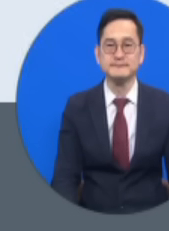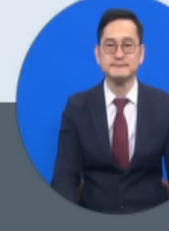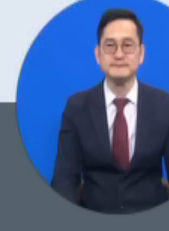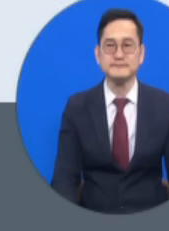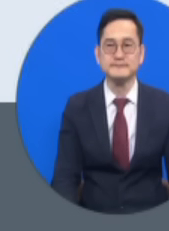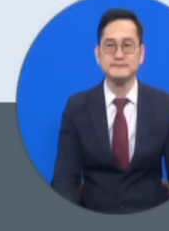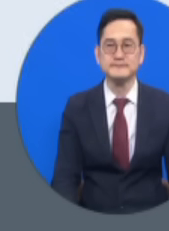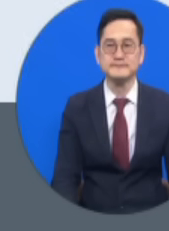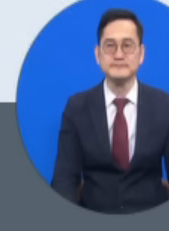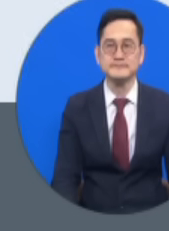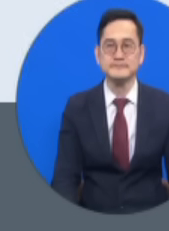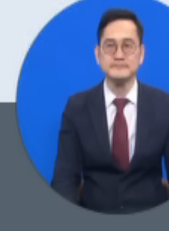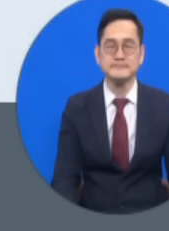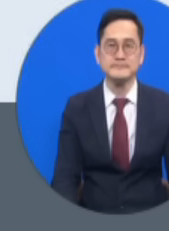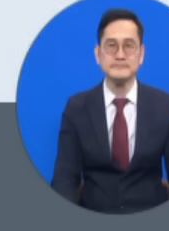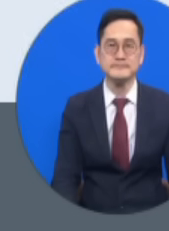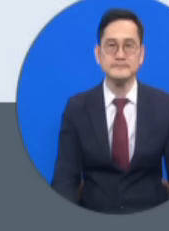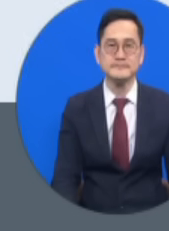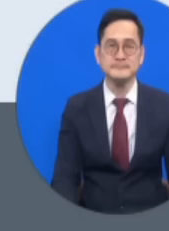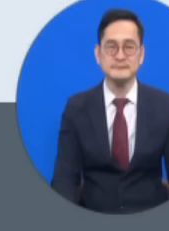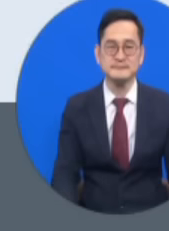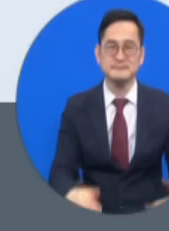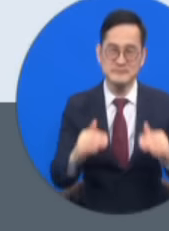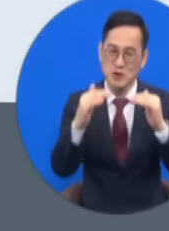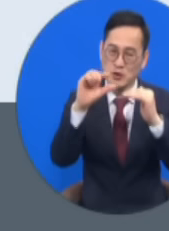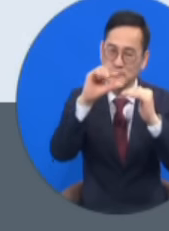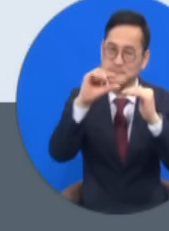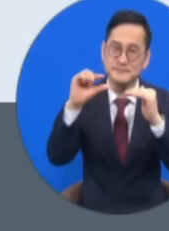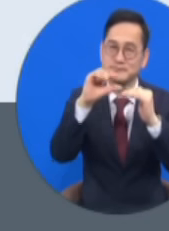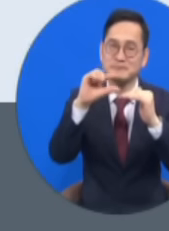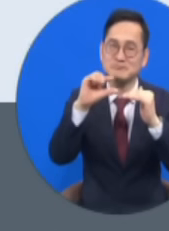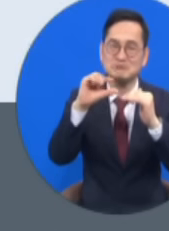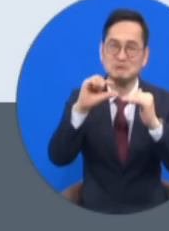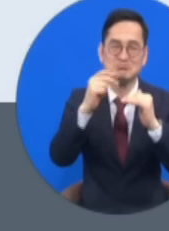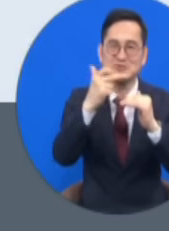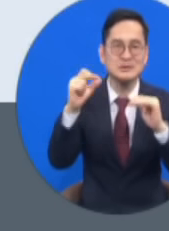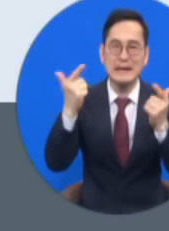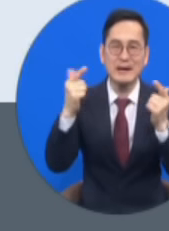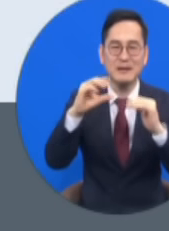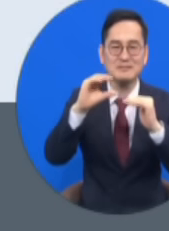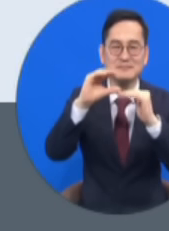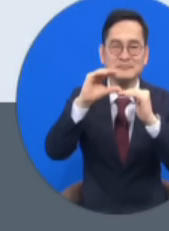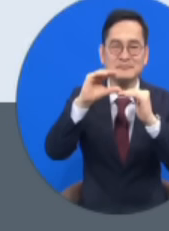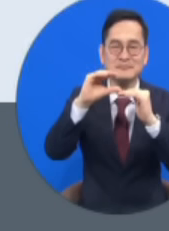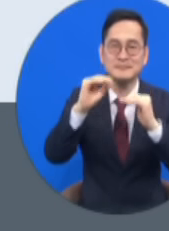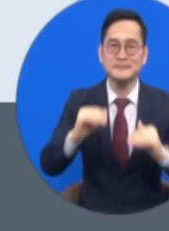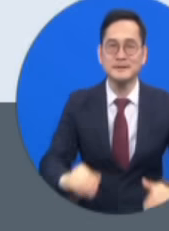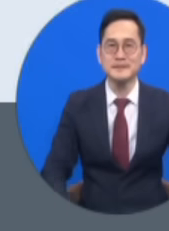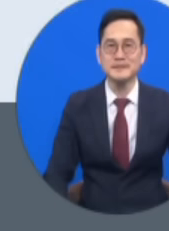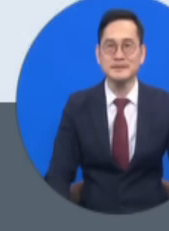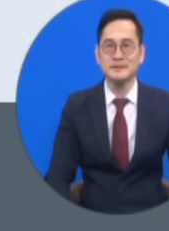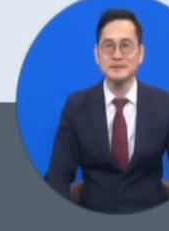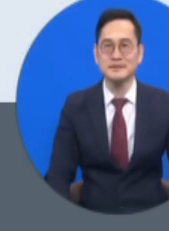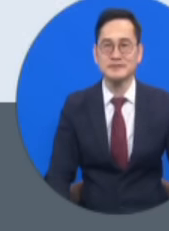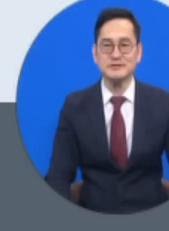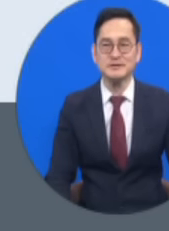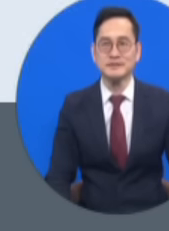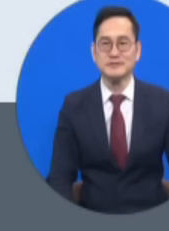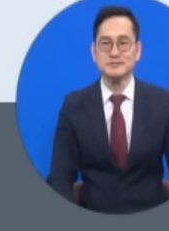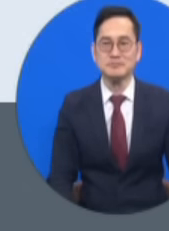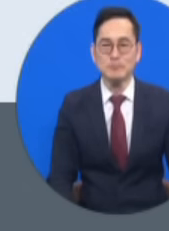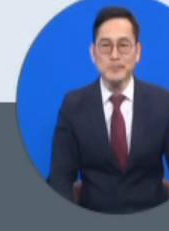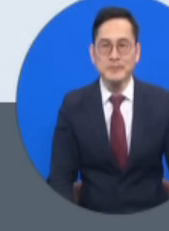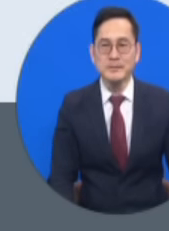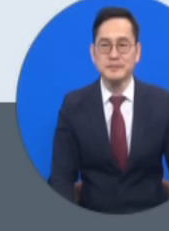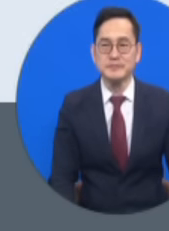접전지 60곳에 들어갈 만한 접전지에 지난 여론조사 공표 금지 기간 전에 발표된 마지막